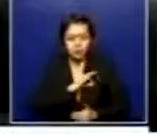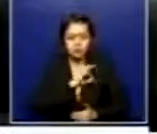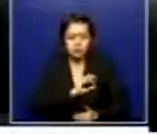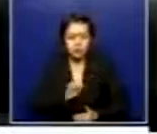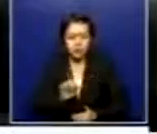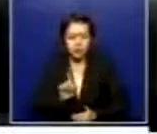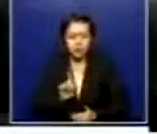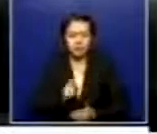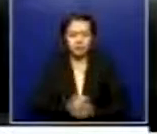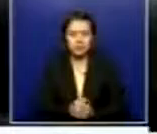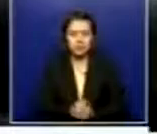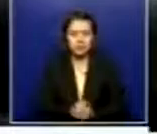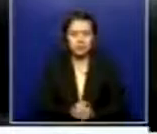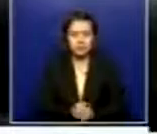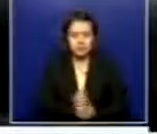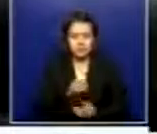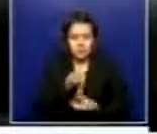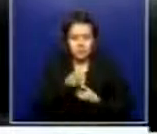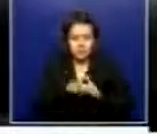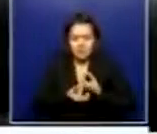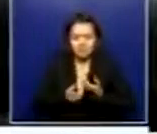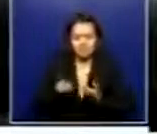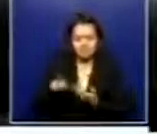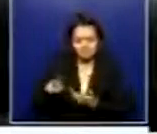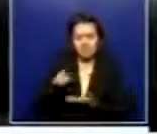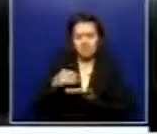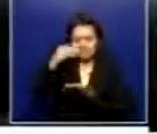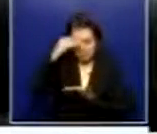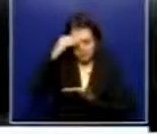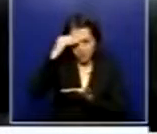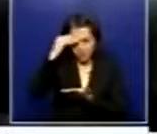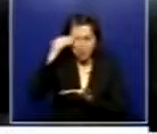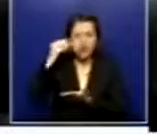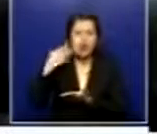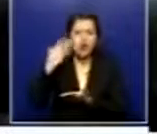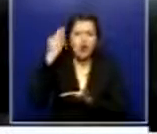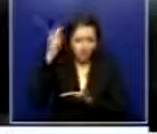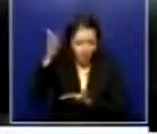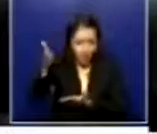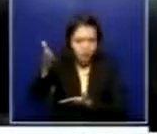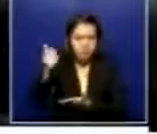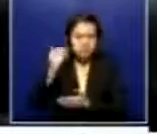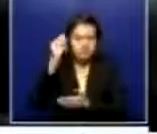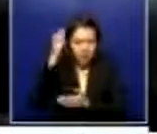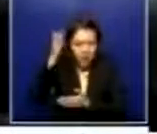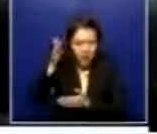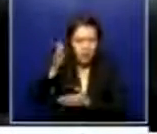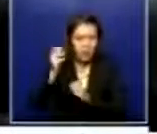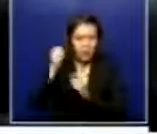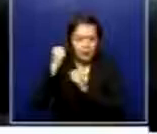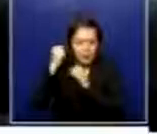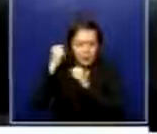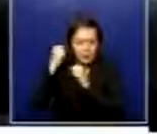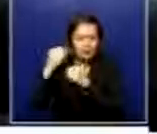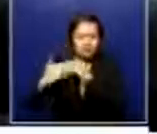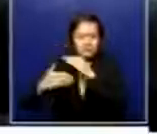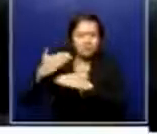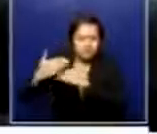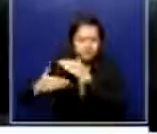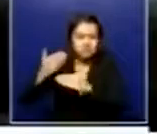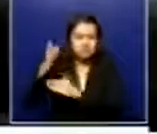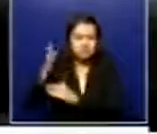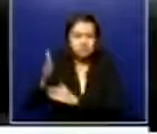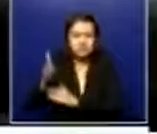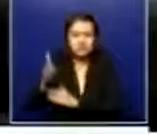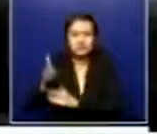กที่บอกได้ว่าพวกเขาคือเสียงแห่งอนาคตคือเสียงแห่งความหวังแล้วถึงเวลา